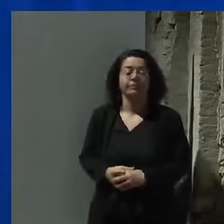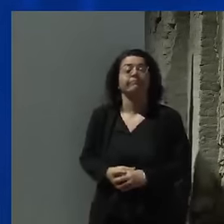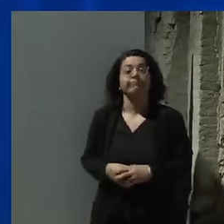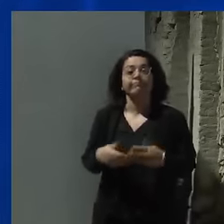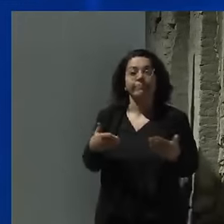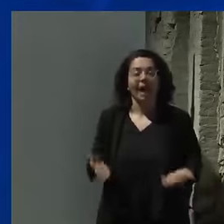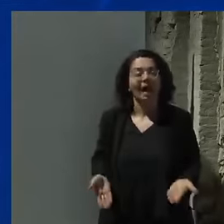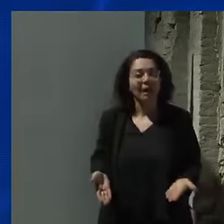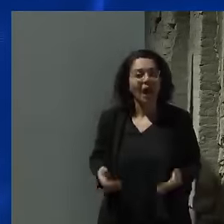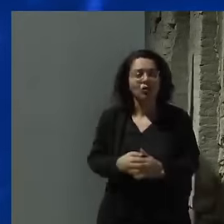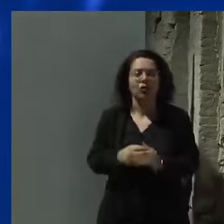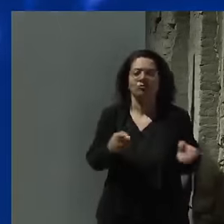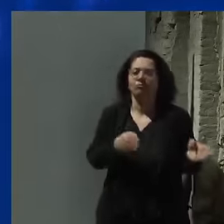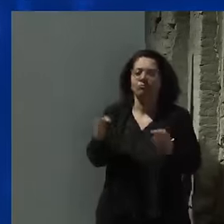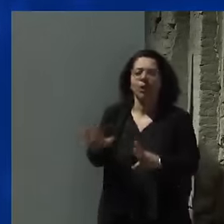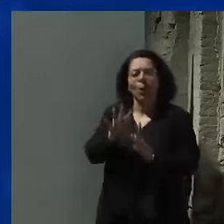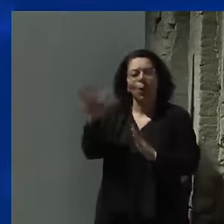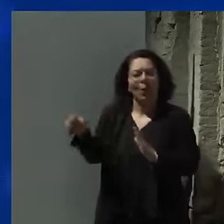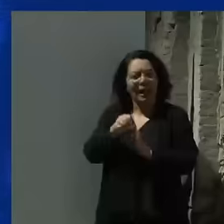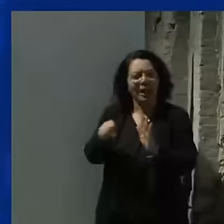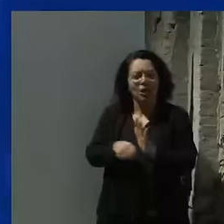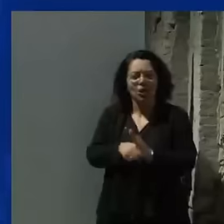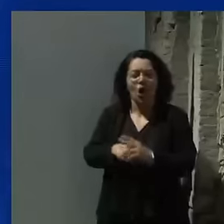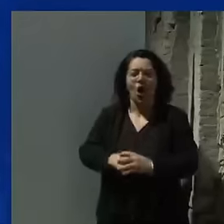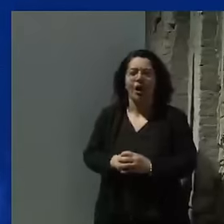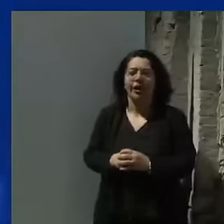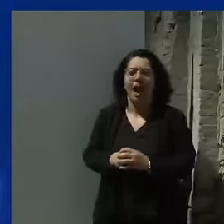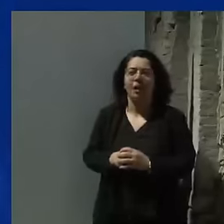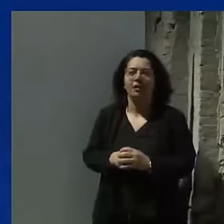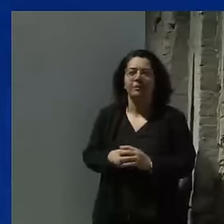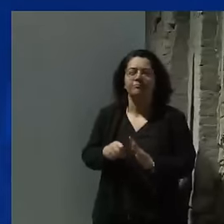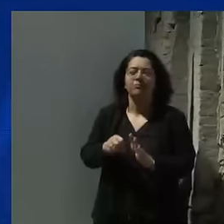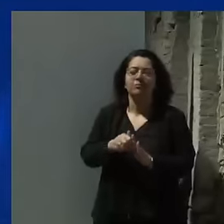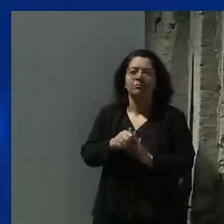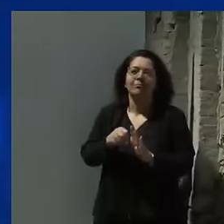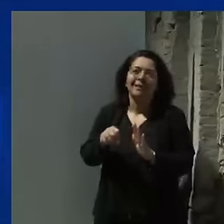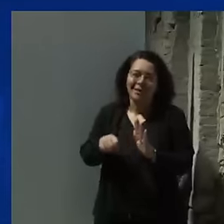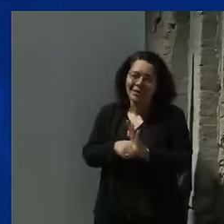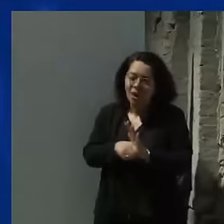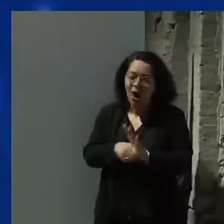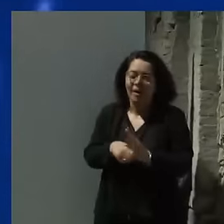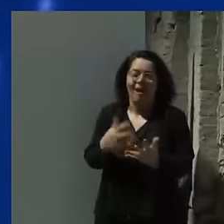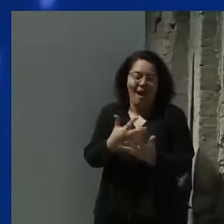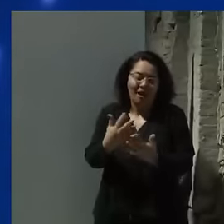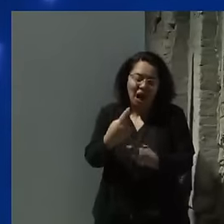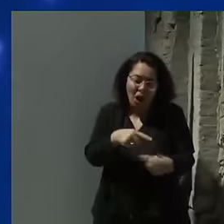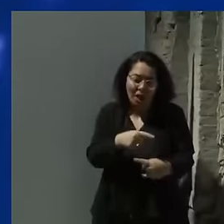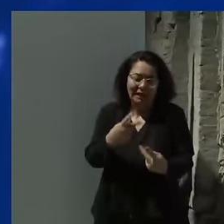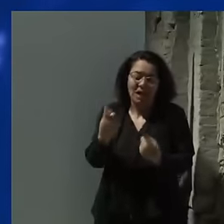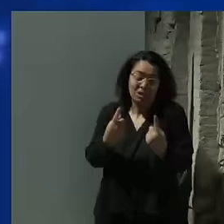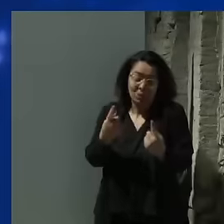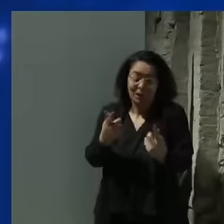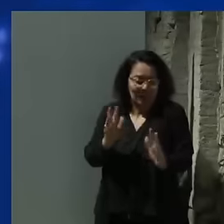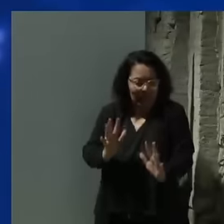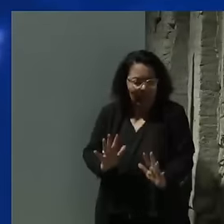Adesso passiamo a un'altra storia. Questa è una storia raccontata anche nella sua drammaticità. C'è un'altra storia